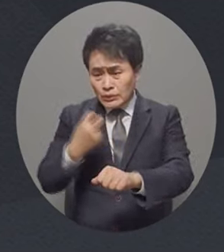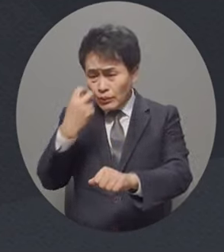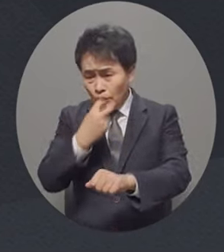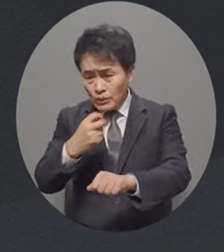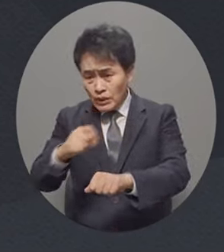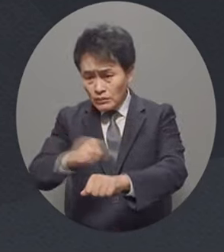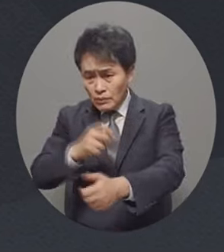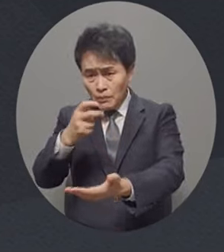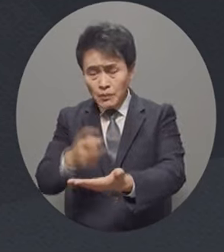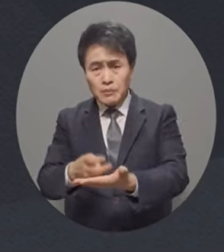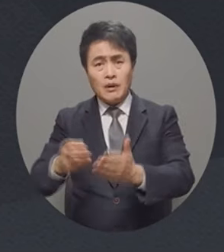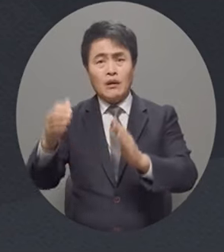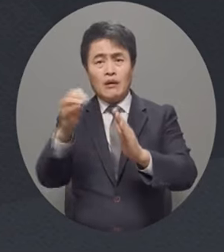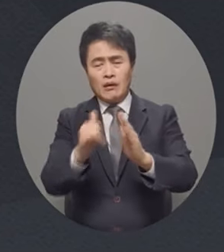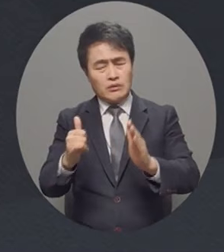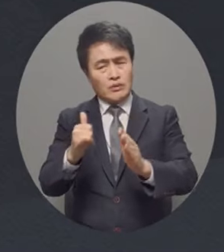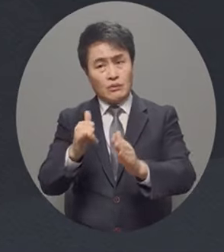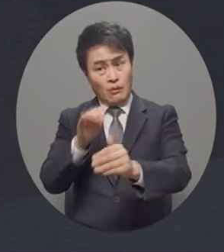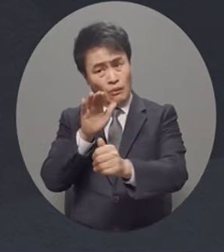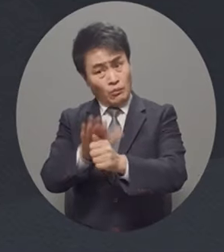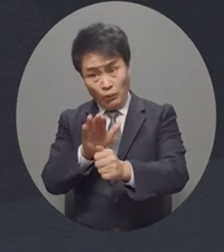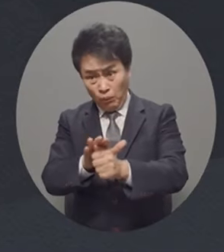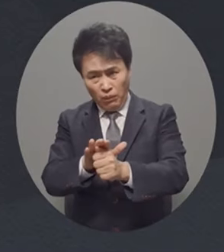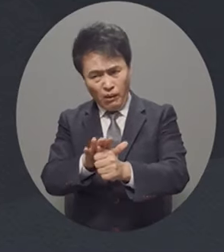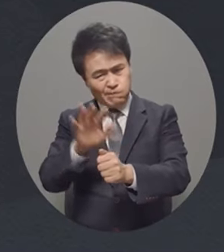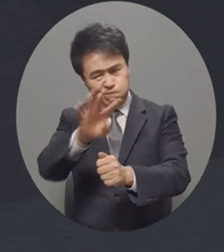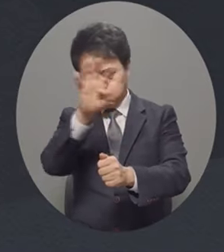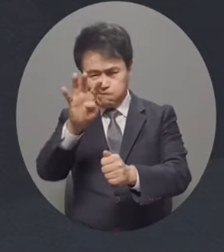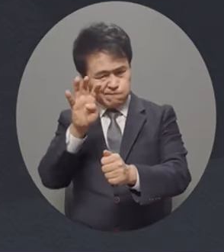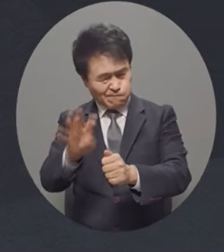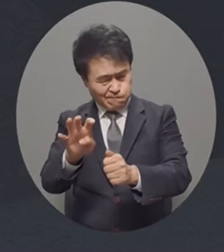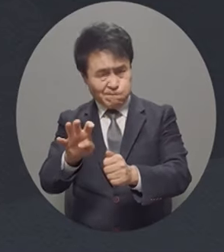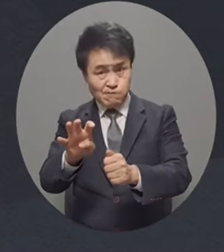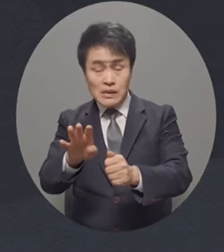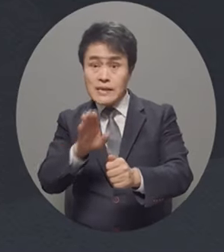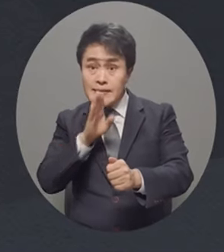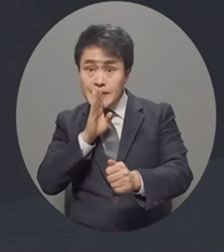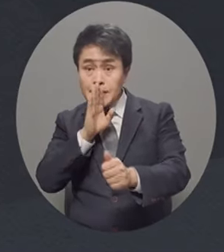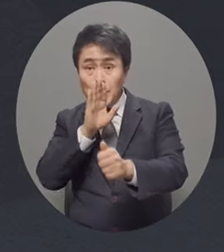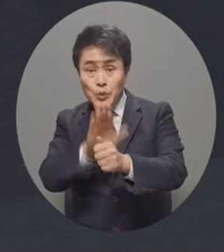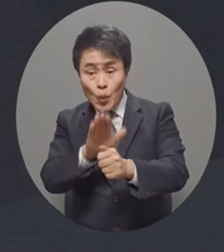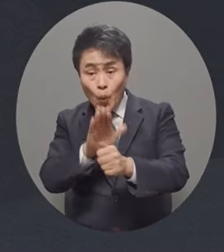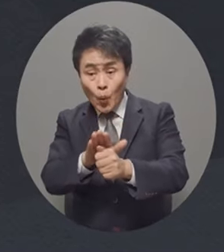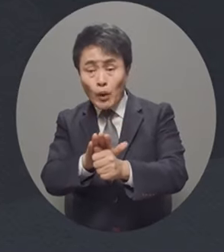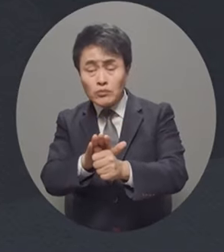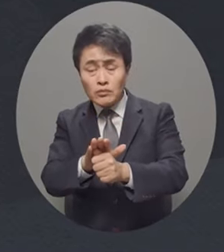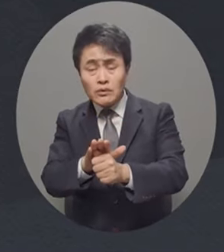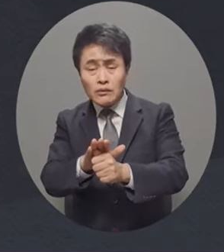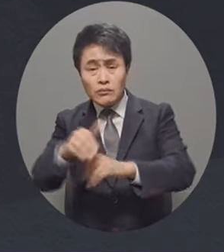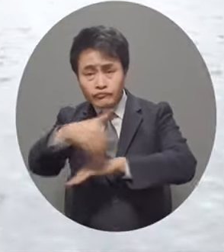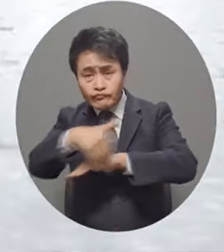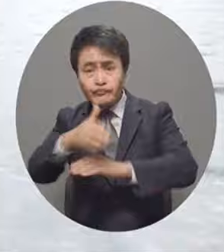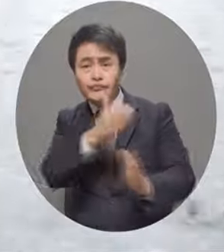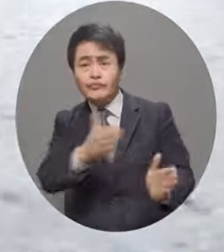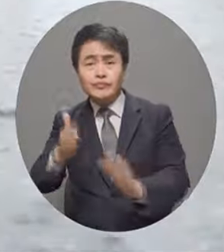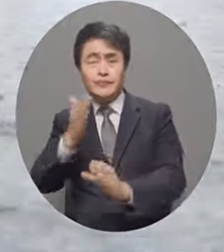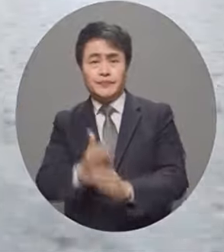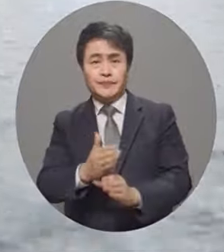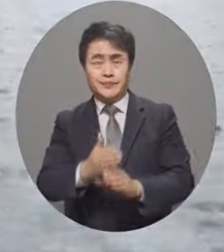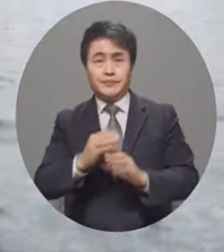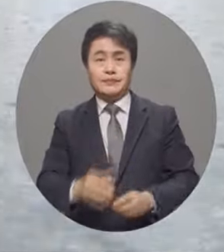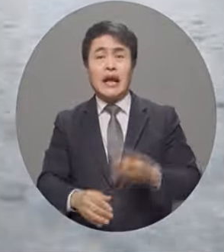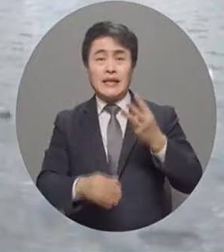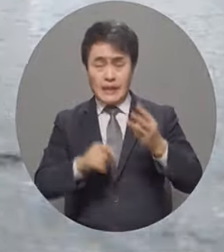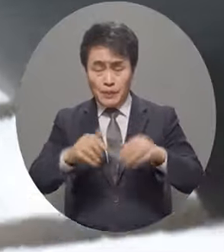특별법은 유족들에게 도움이 될지 알수 없다며 실질적인 지원책을 고민 중이라고 말했습니다. 3보